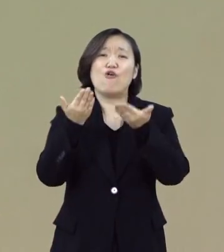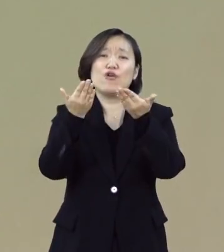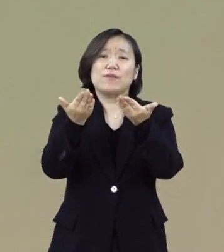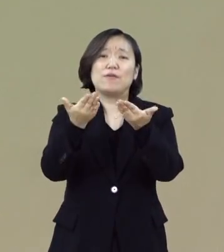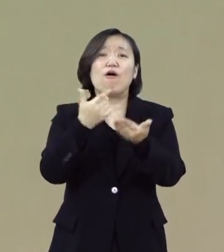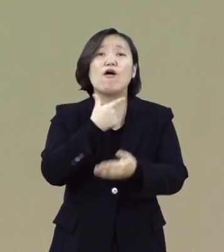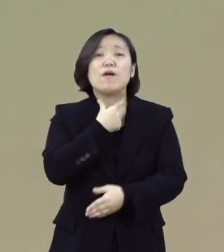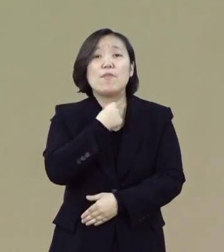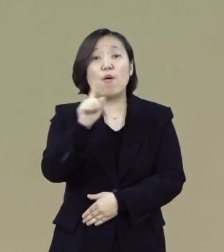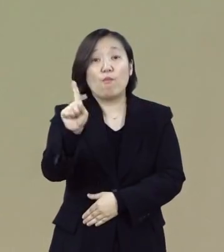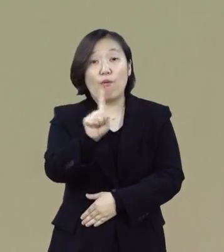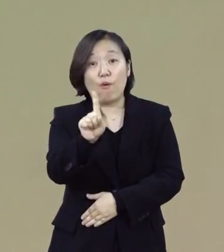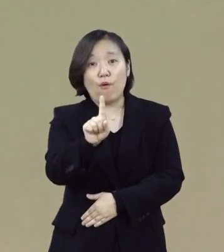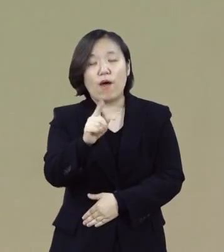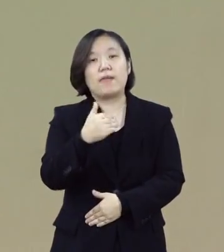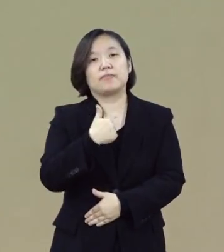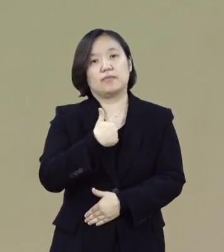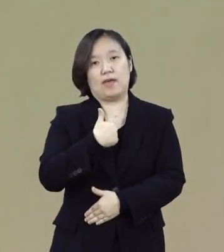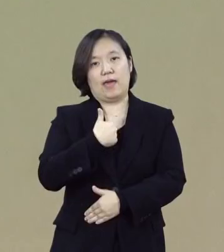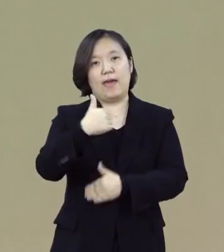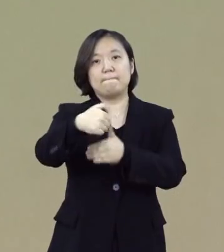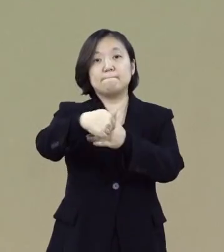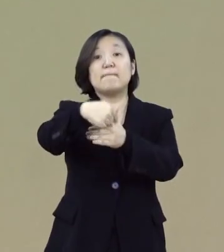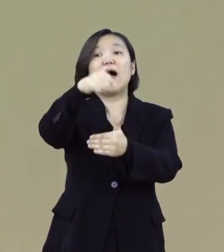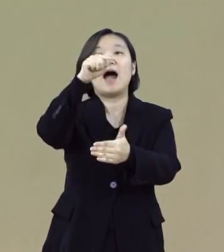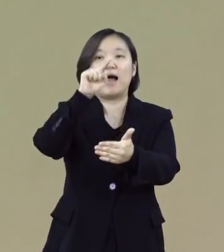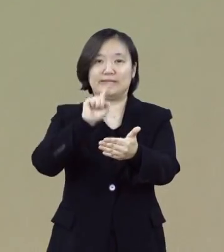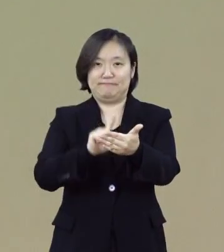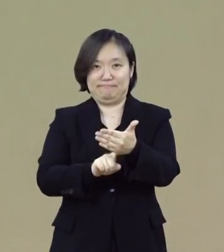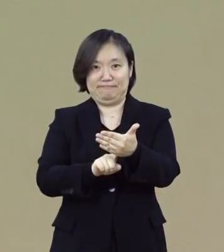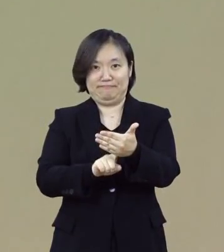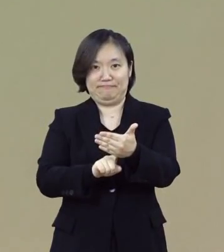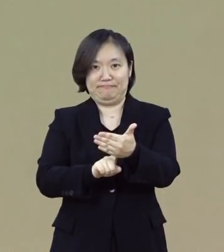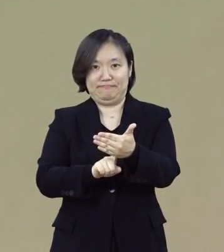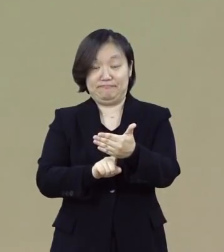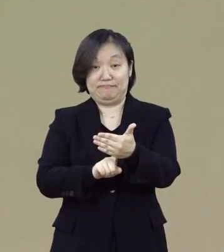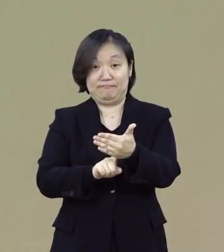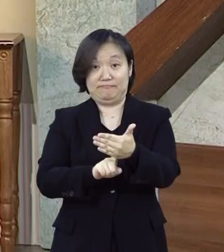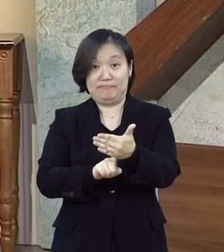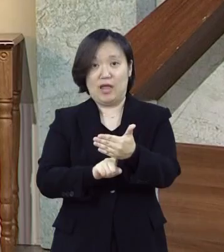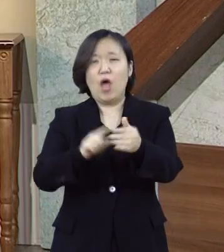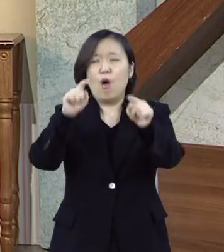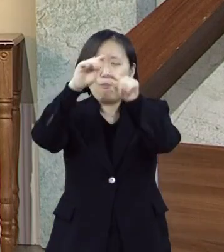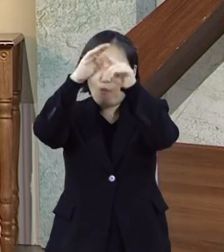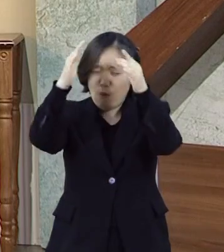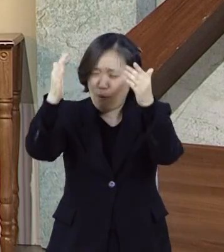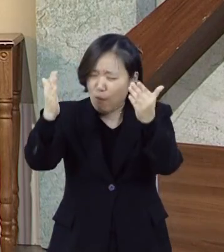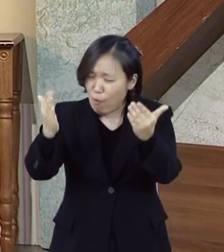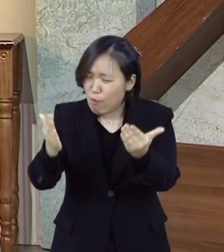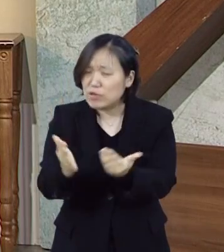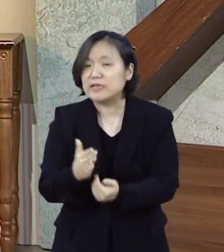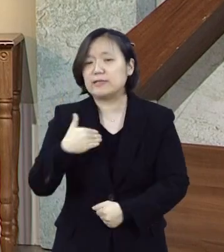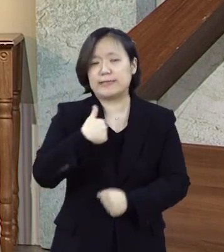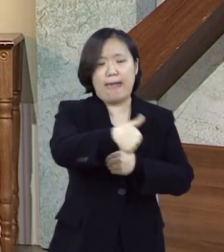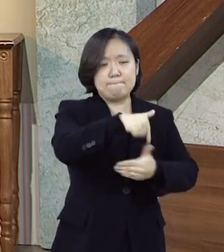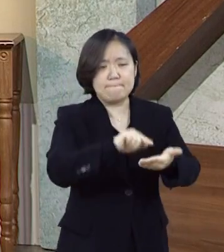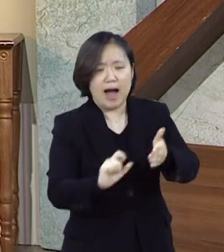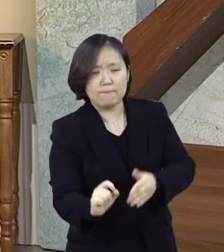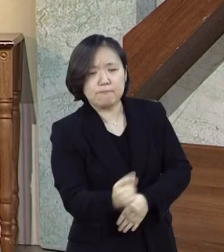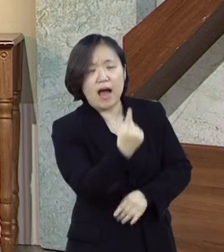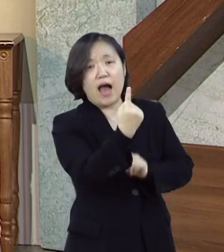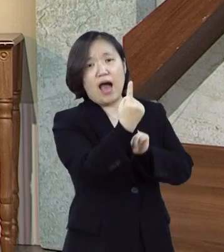내 마음자리, 모든 것이 다 마음이 만들었다. 그렇다면 모든 것의 뿌리인 이